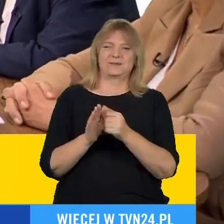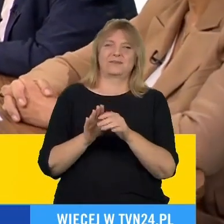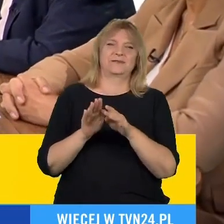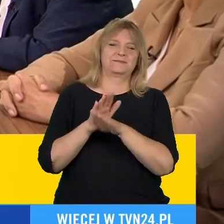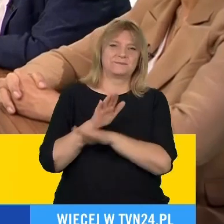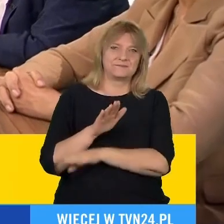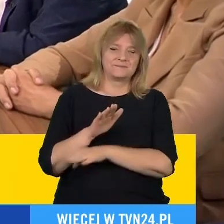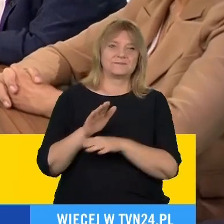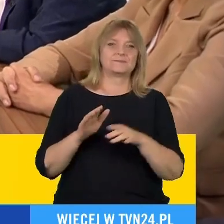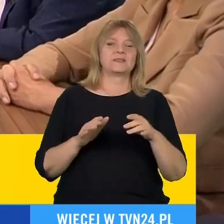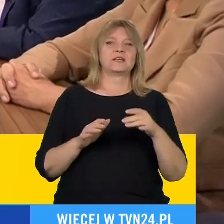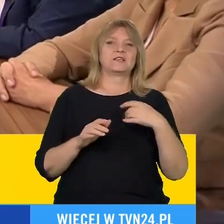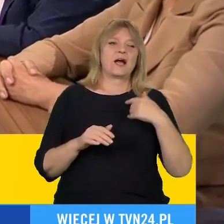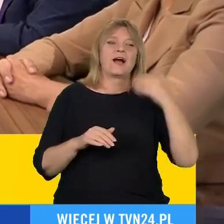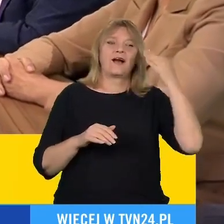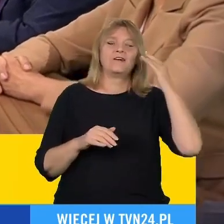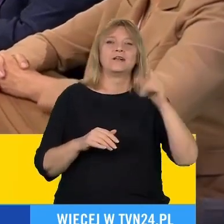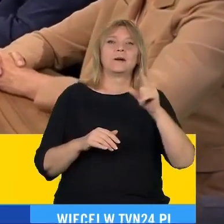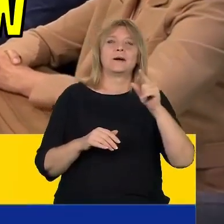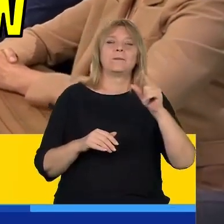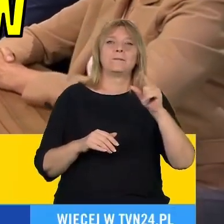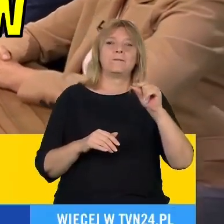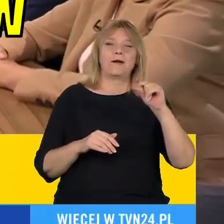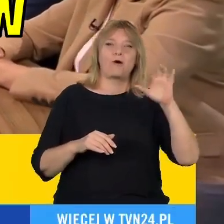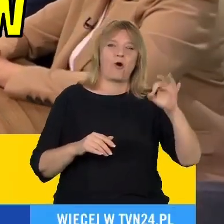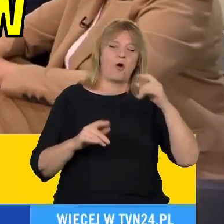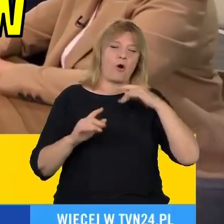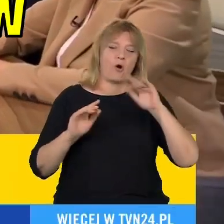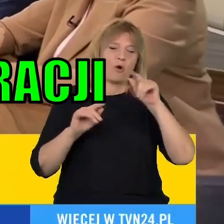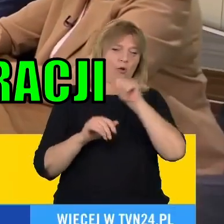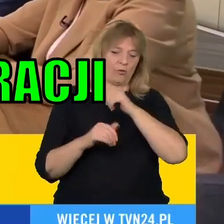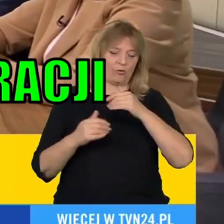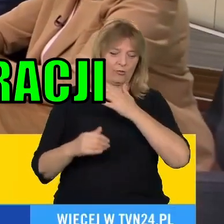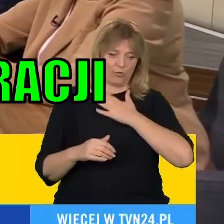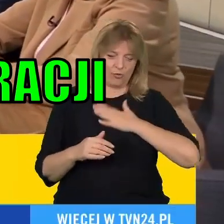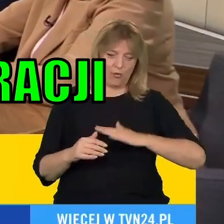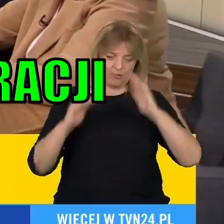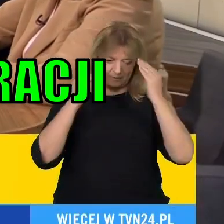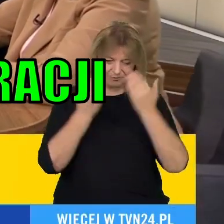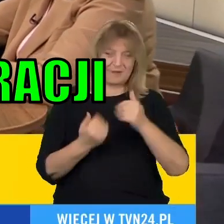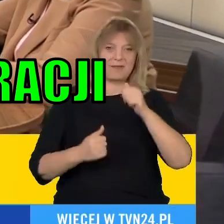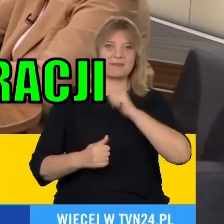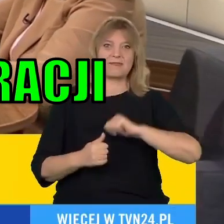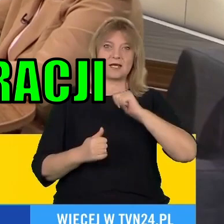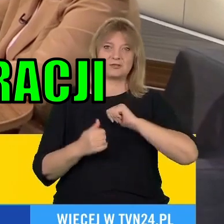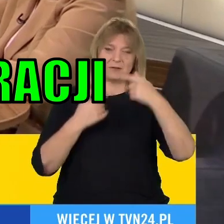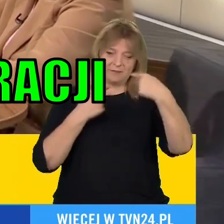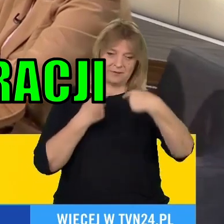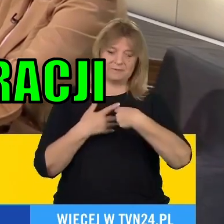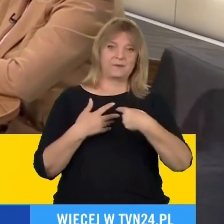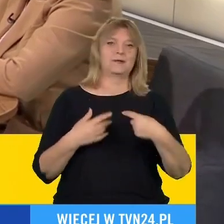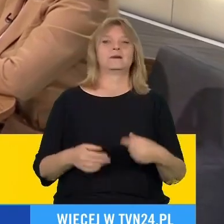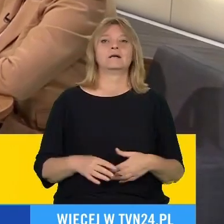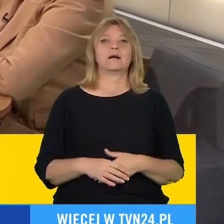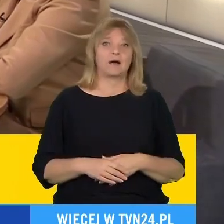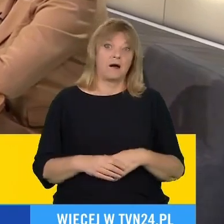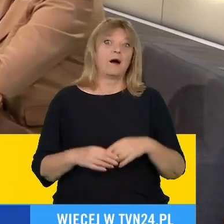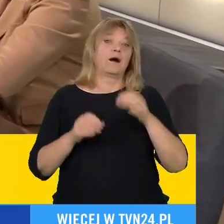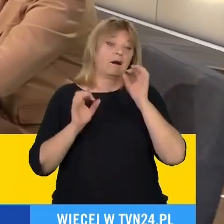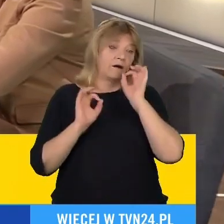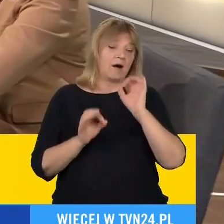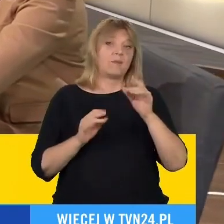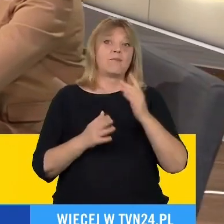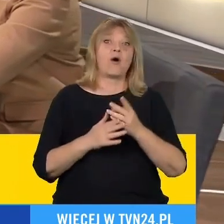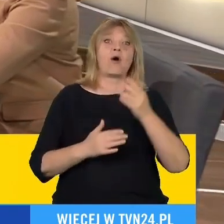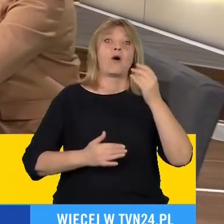PiS i Platforma kochają się skupiać wyłącznie na sobie. Mają swoich prowokatorów. One będą marginalne, dopóki nie zatrzymają kogoś z Konfederacji, bo wtedy dla Konfederacji